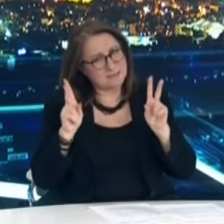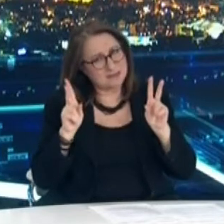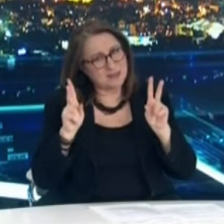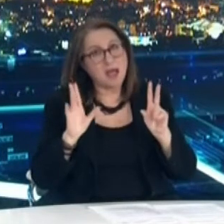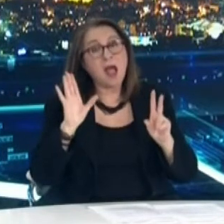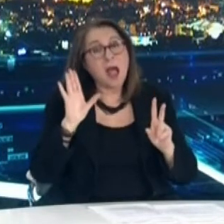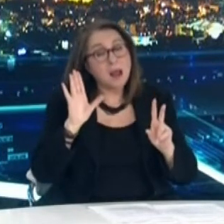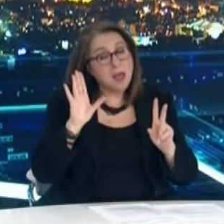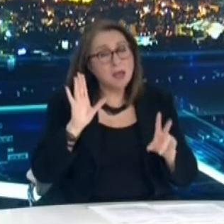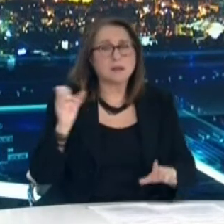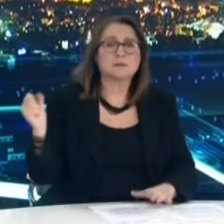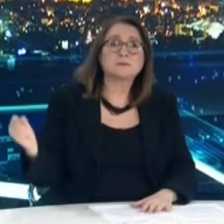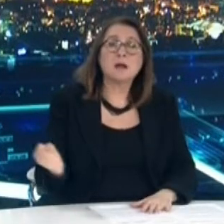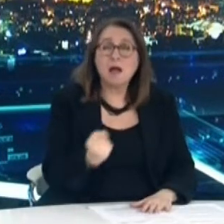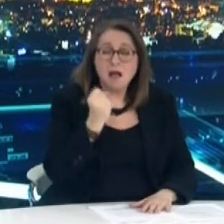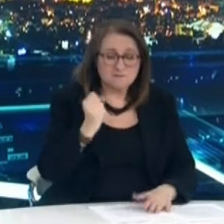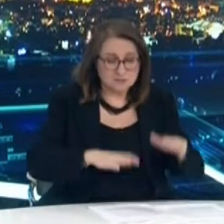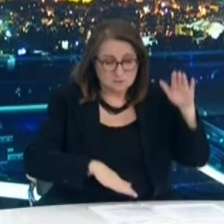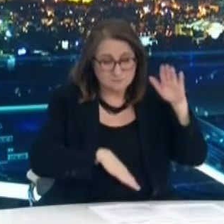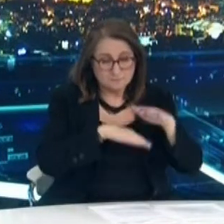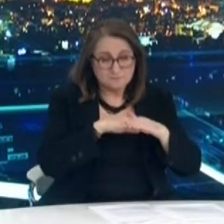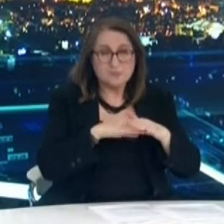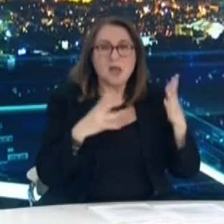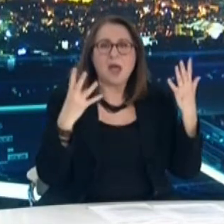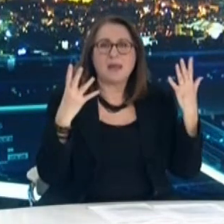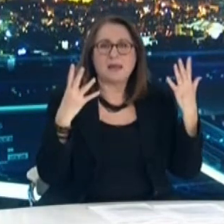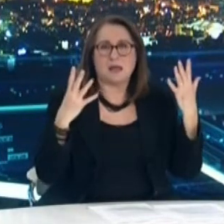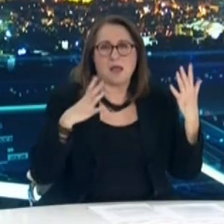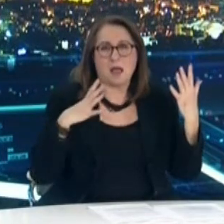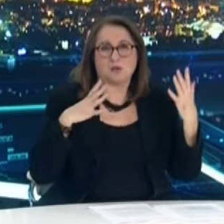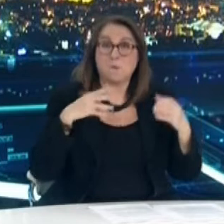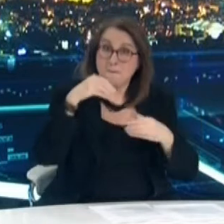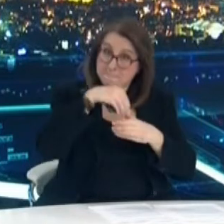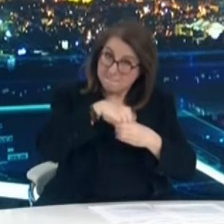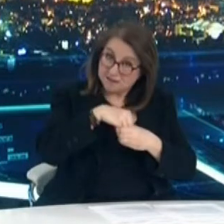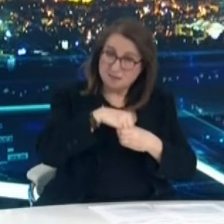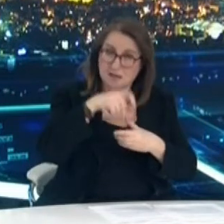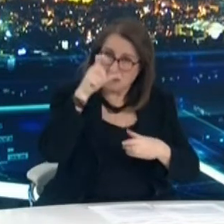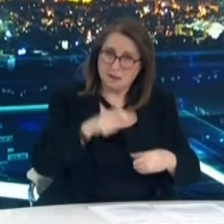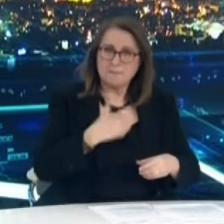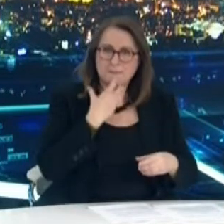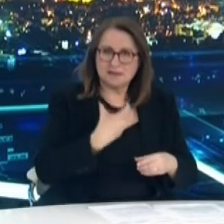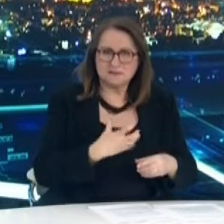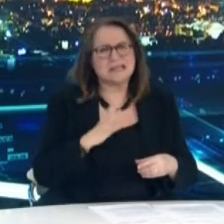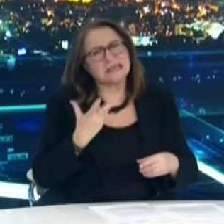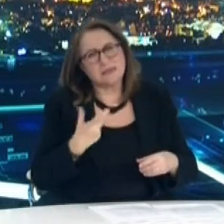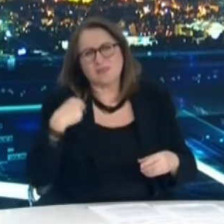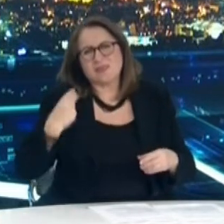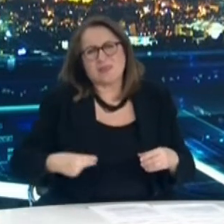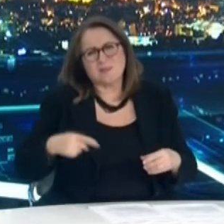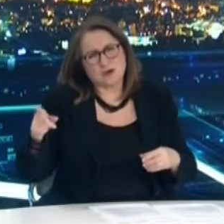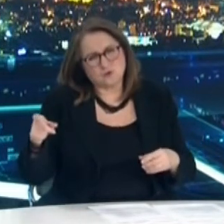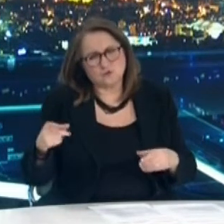όμως αυστηρά έως 9 ατόμων συμπεριλαμβανομένου του θρησκευτικού ή πολιτικού λειτουργού, καθώς και του αναγκαίου